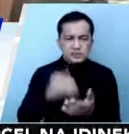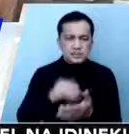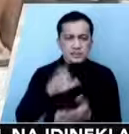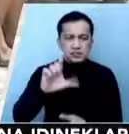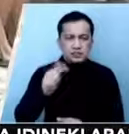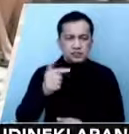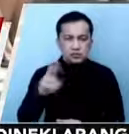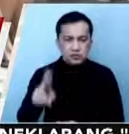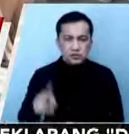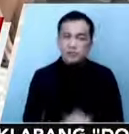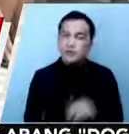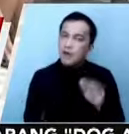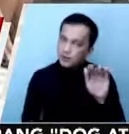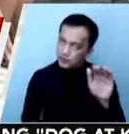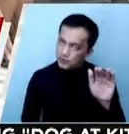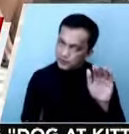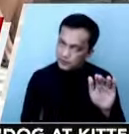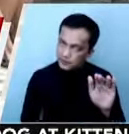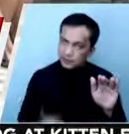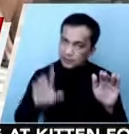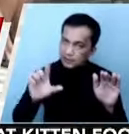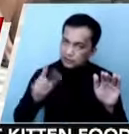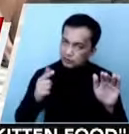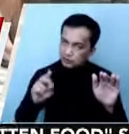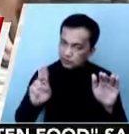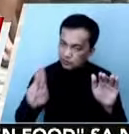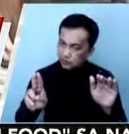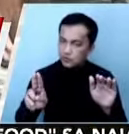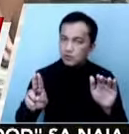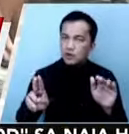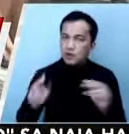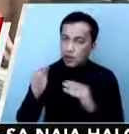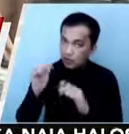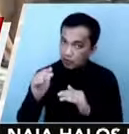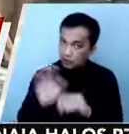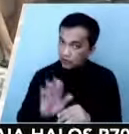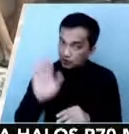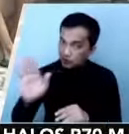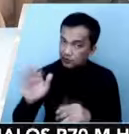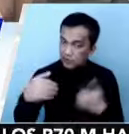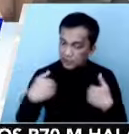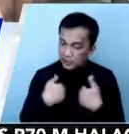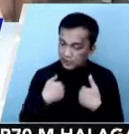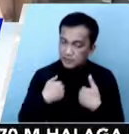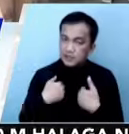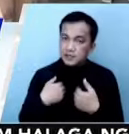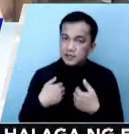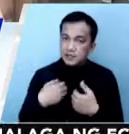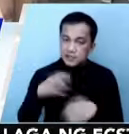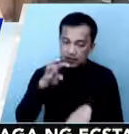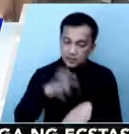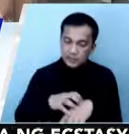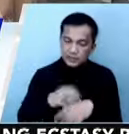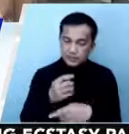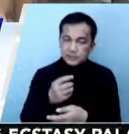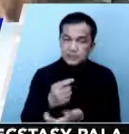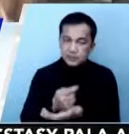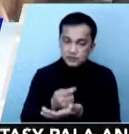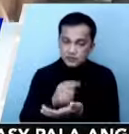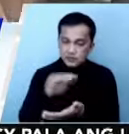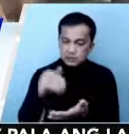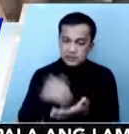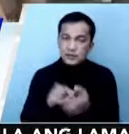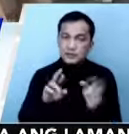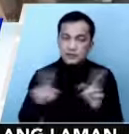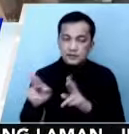sa ating mga local government units na sana po yung kanilang animal bite treatment center ay handa po sa